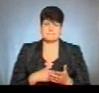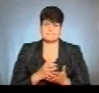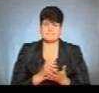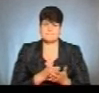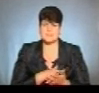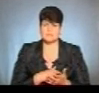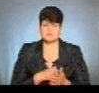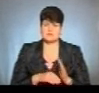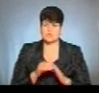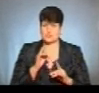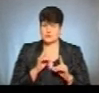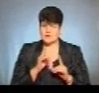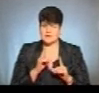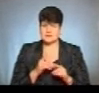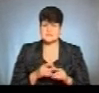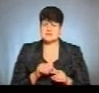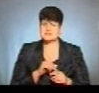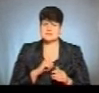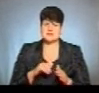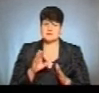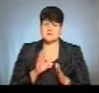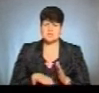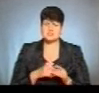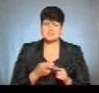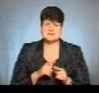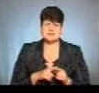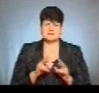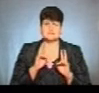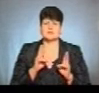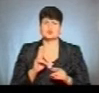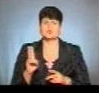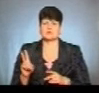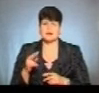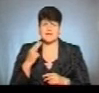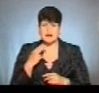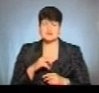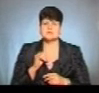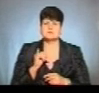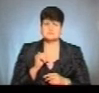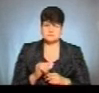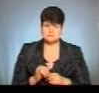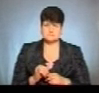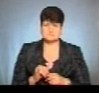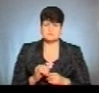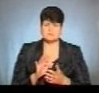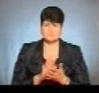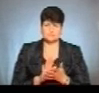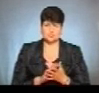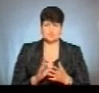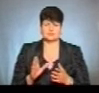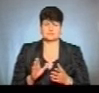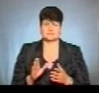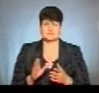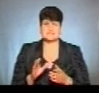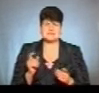Ради, найгірше – це невпізнаваність. Тобто, навіть краще негативний якийсь такий шлейф,